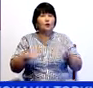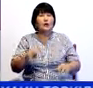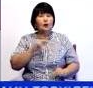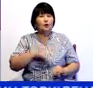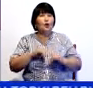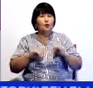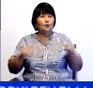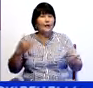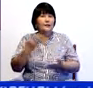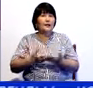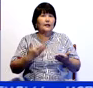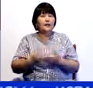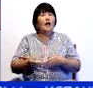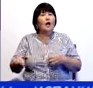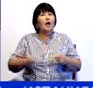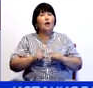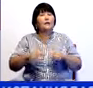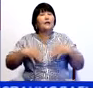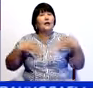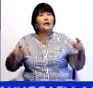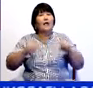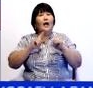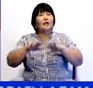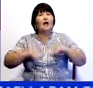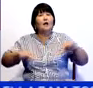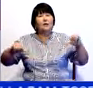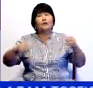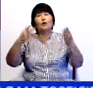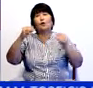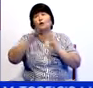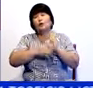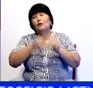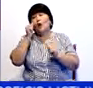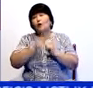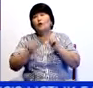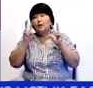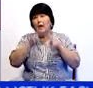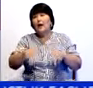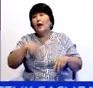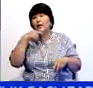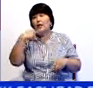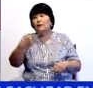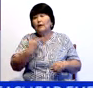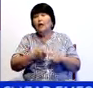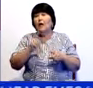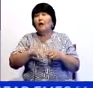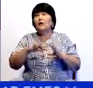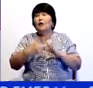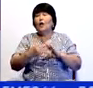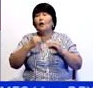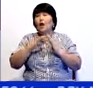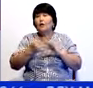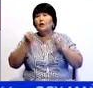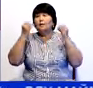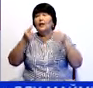күшейту мәселесі басқарманың кеңейтілген алқа мәжілістерінің күн тәртібінде үнемі қаралып отырады және аудан әкімдіктері мен аудандық мәдениет және